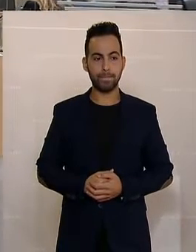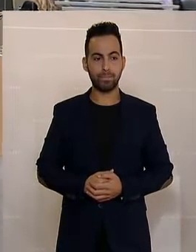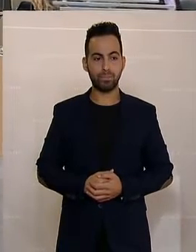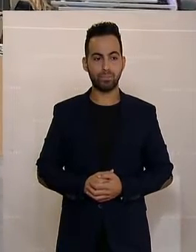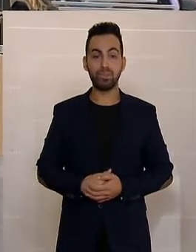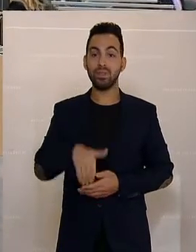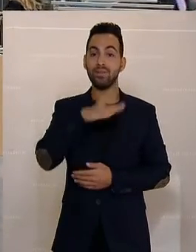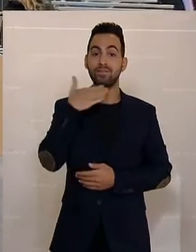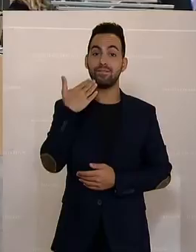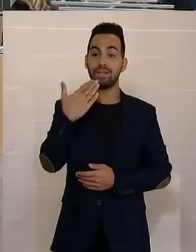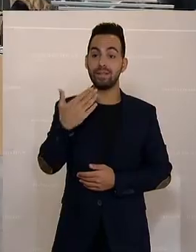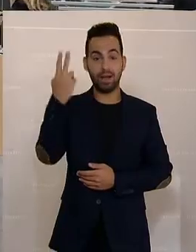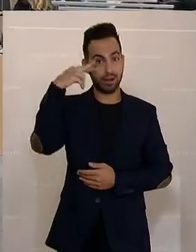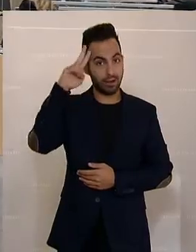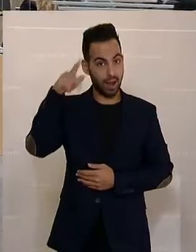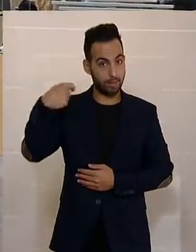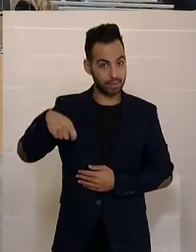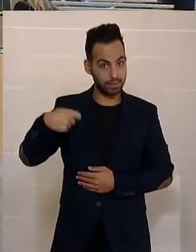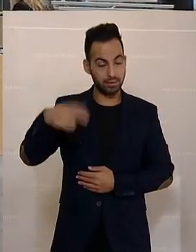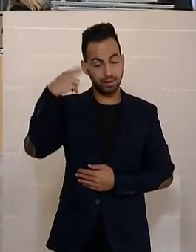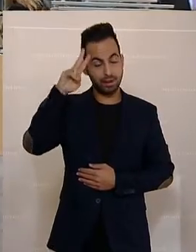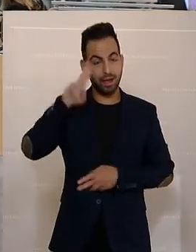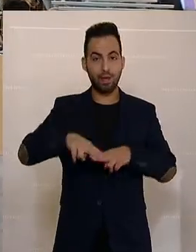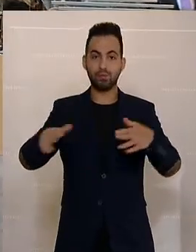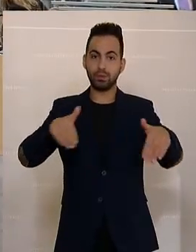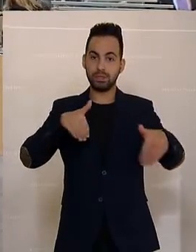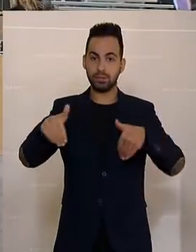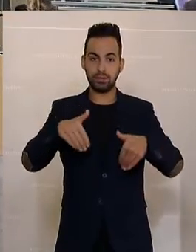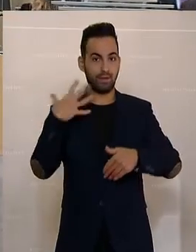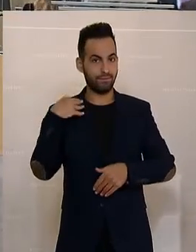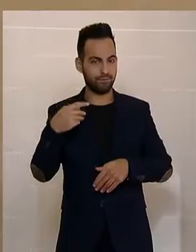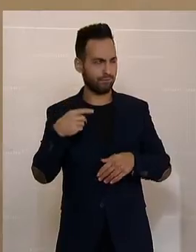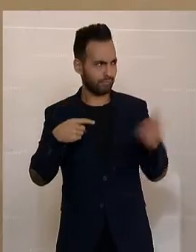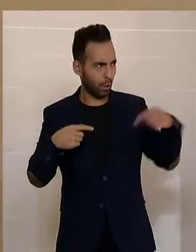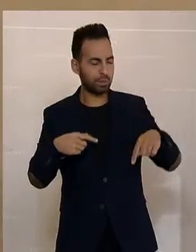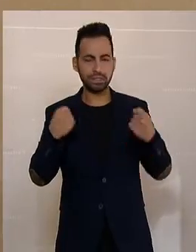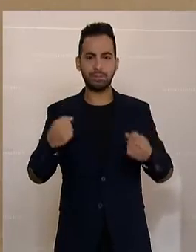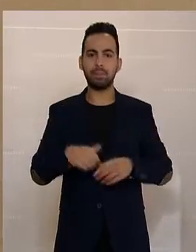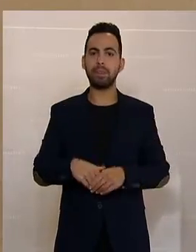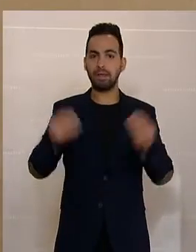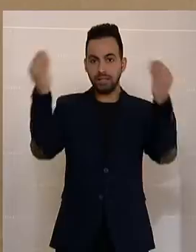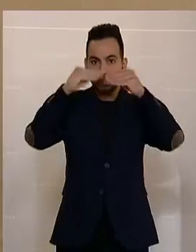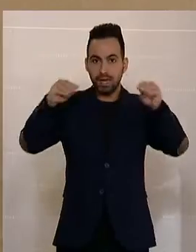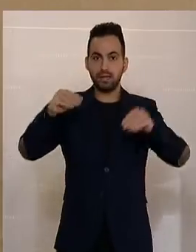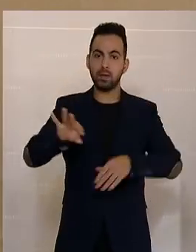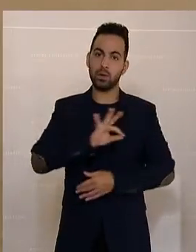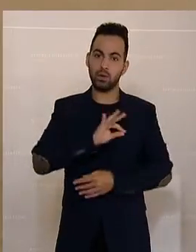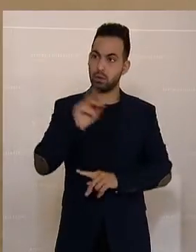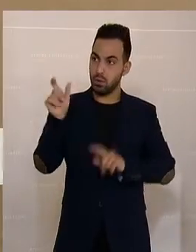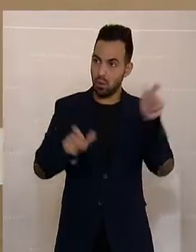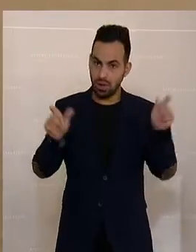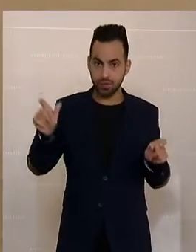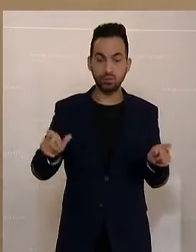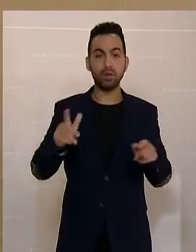in ihrer Karriere begleitet. Herr Bundesminister wird gleich wieder kommen. Sehr geehrte Kolleginnen und Kollegen und alle, die